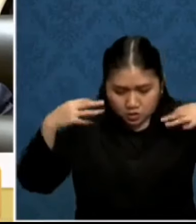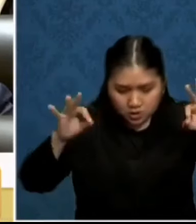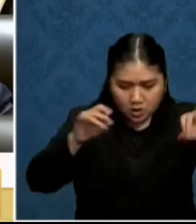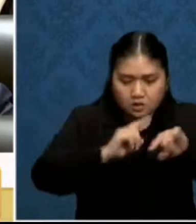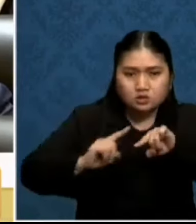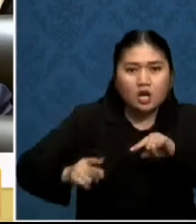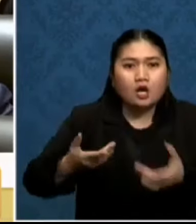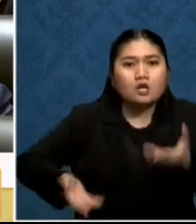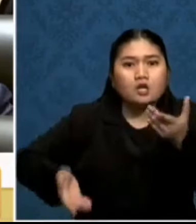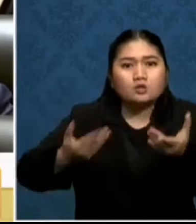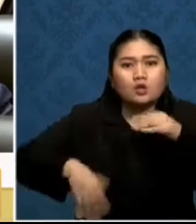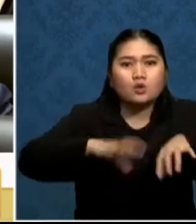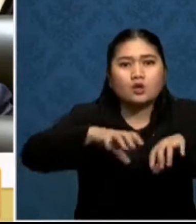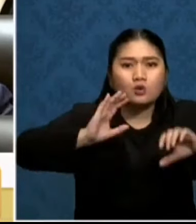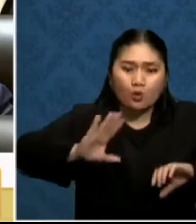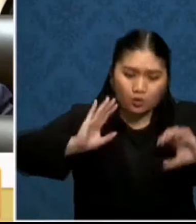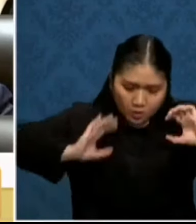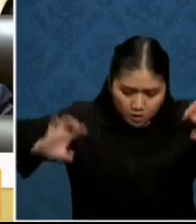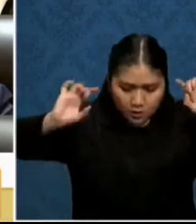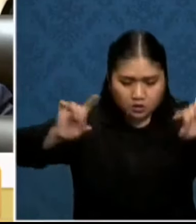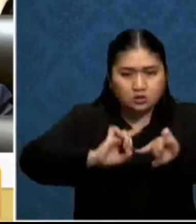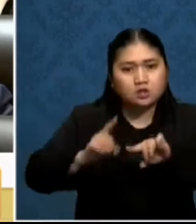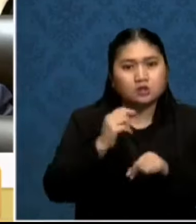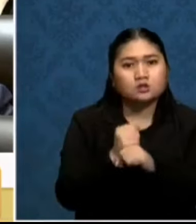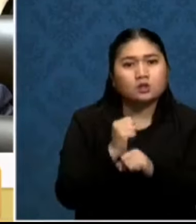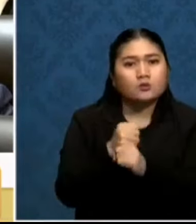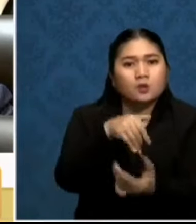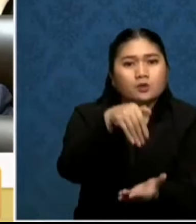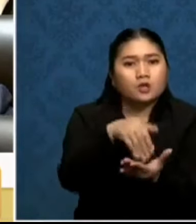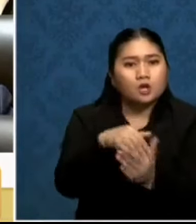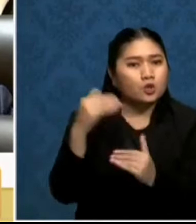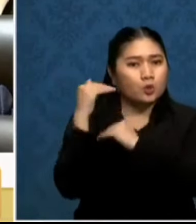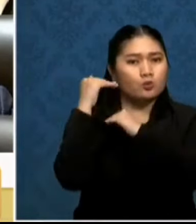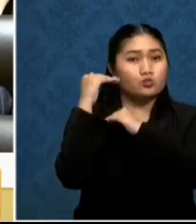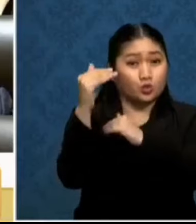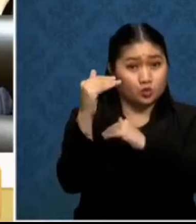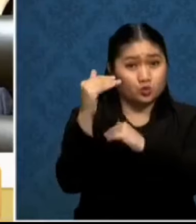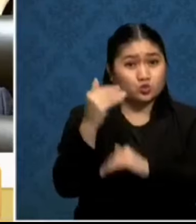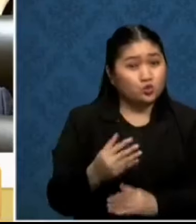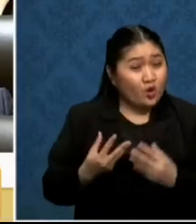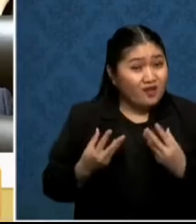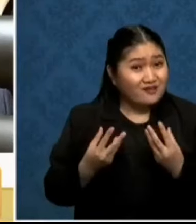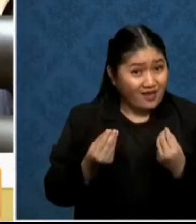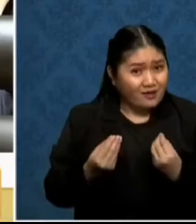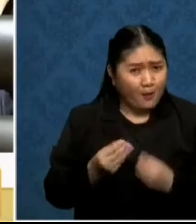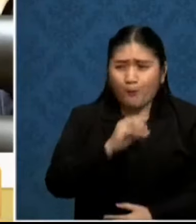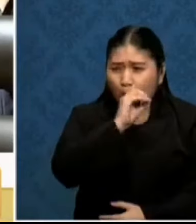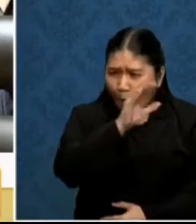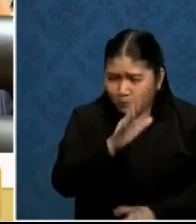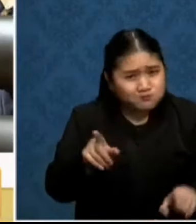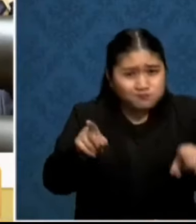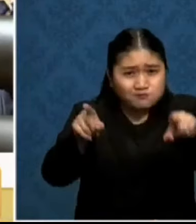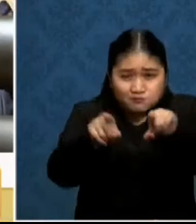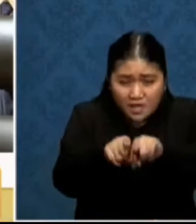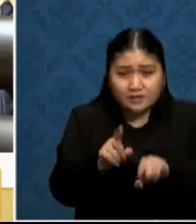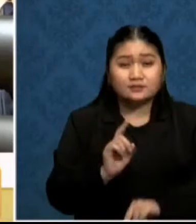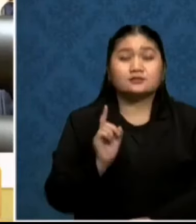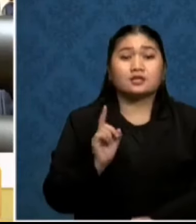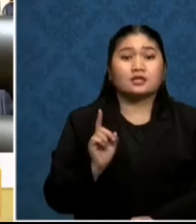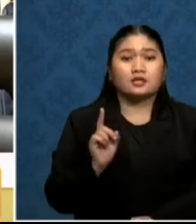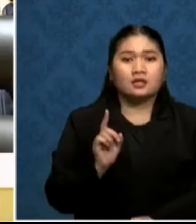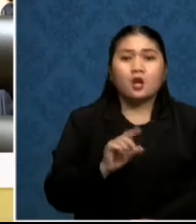สภาพัฒหน่วยงานของรัฐเองที่เป็นหน่วยงานกลางในการกำหนดตัวเลขทางเศรษฐกิจพูดตรงกันว่า